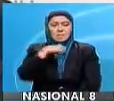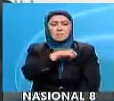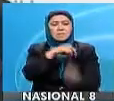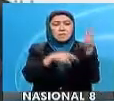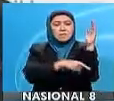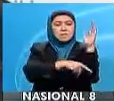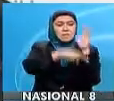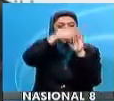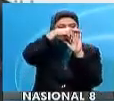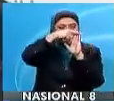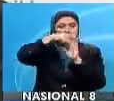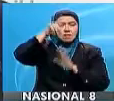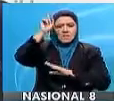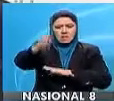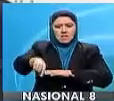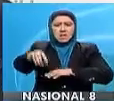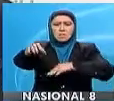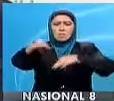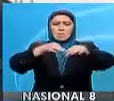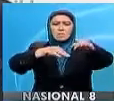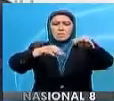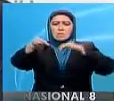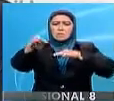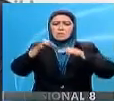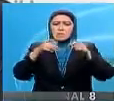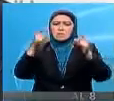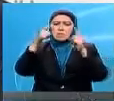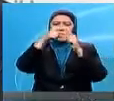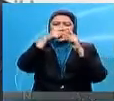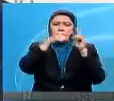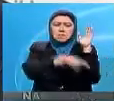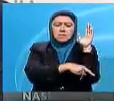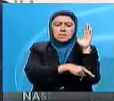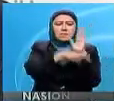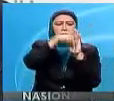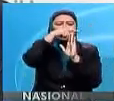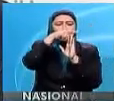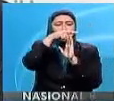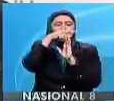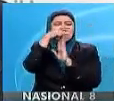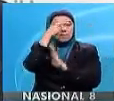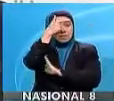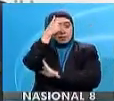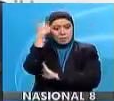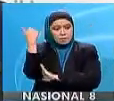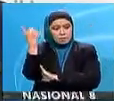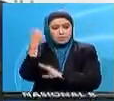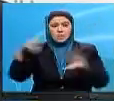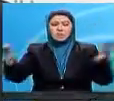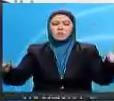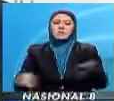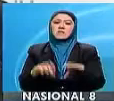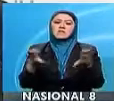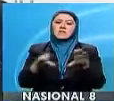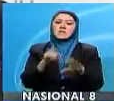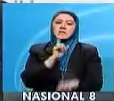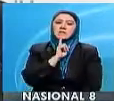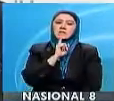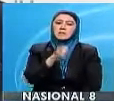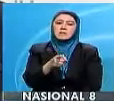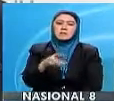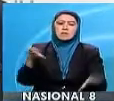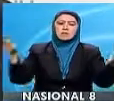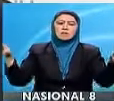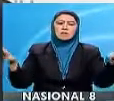menjelaskan perkara ini di parlimen kerana perbuatan beliau itu adalah merupakan perbuatan yang